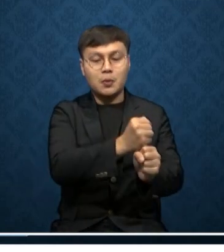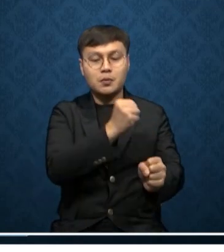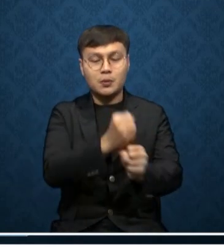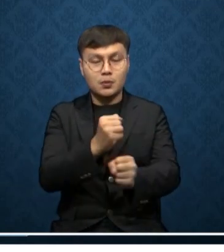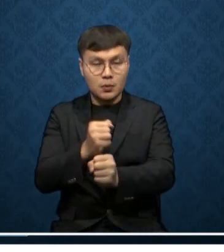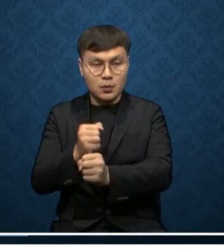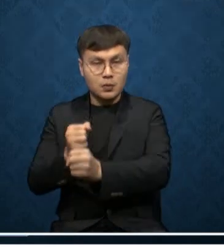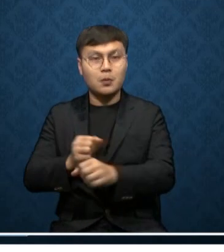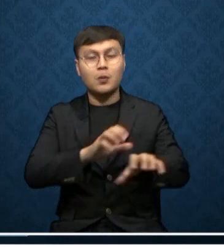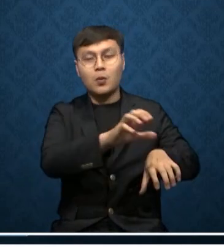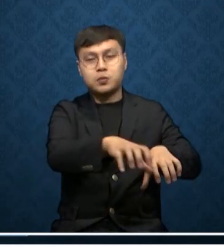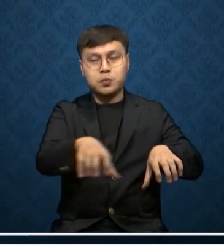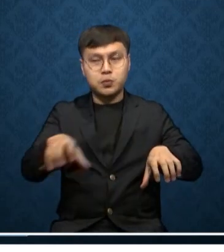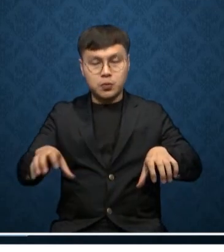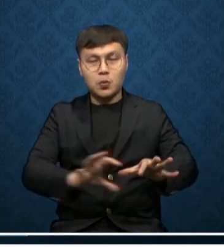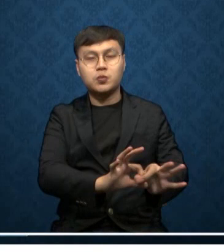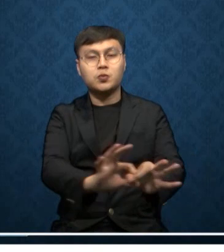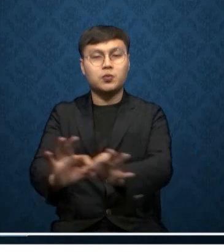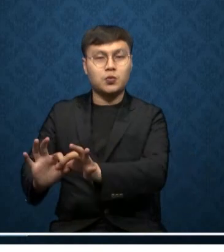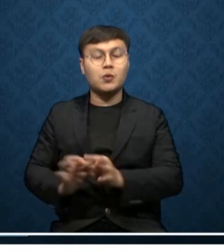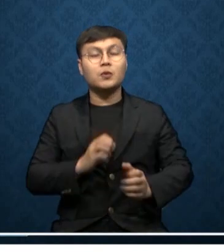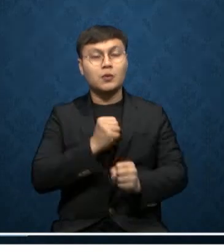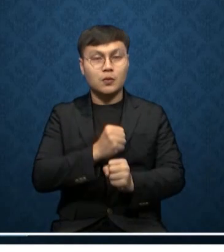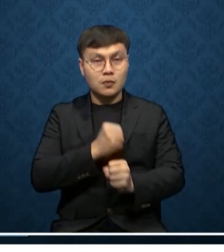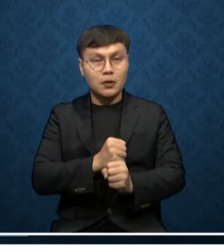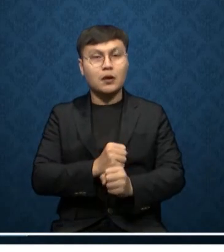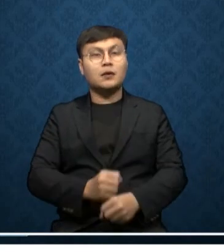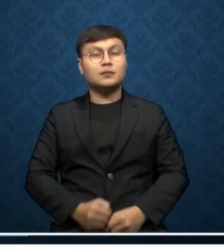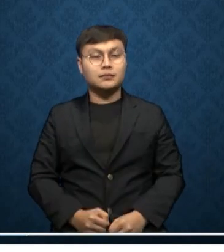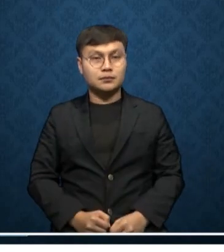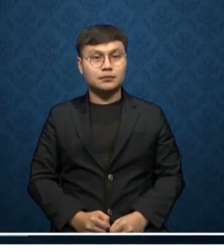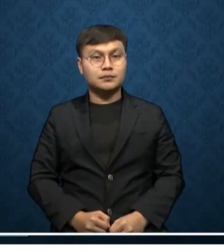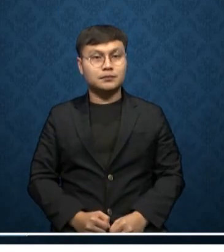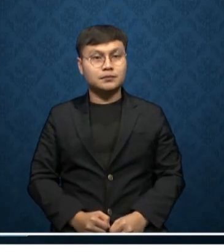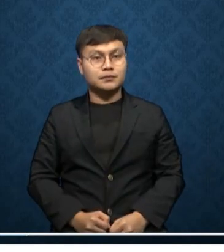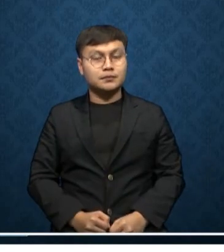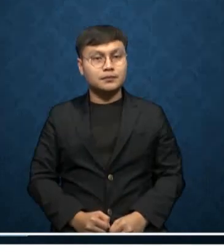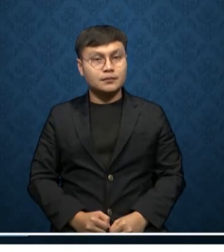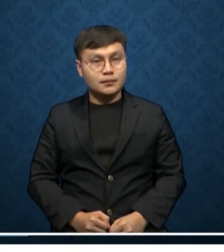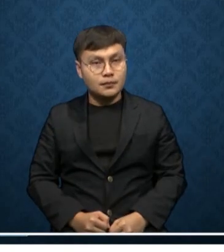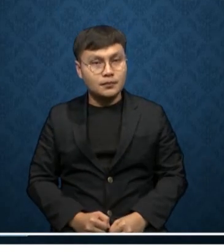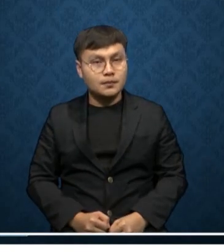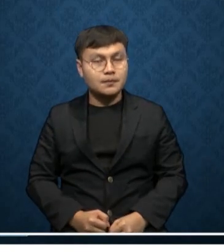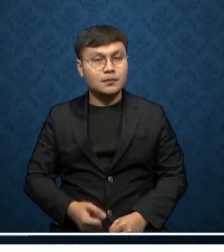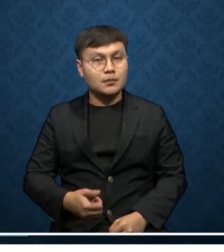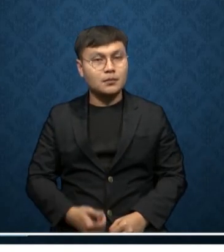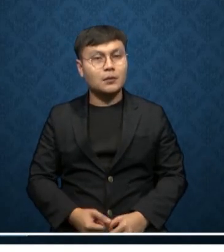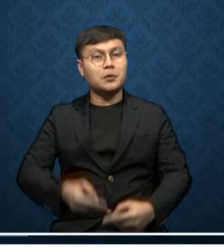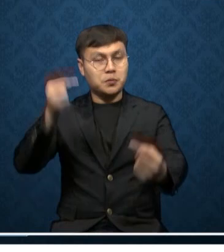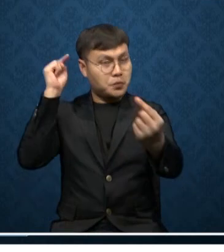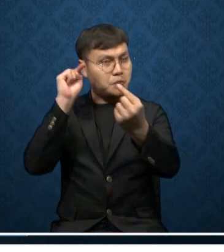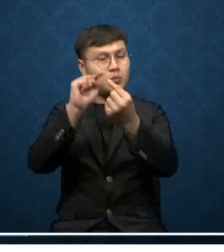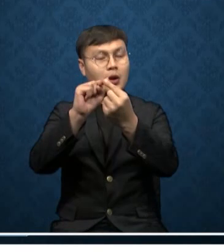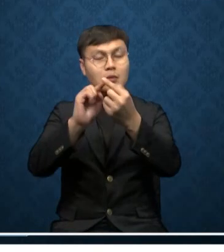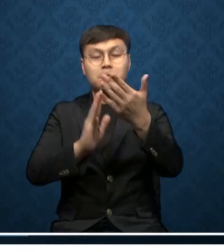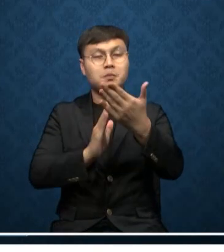ที่เข้ามามีบทบาทและหน้าที่ที่เกี่ยวข้องและไม่ควรไปลักษะงานประจำมันจะต้องนำไปสู่การไปที่เป้าหมายเดียวกัน